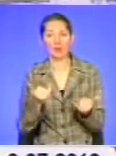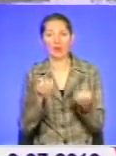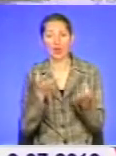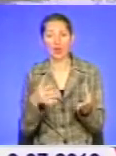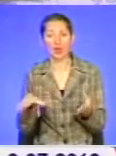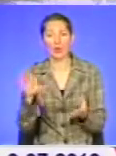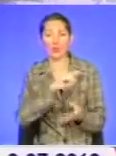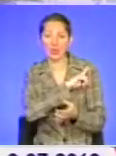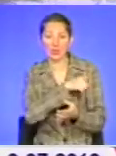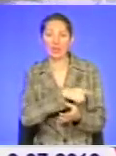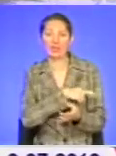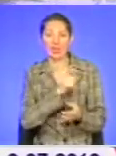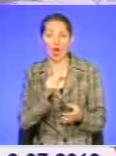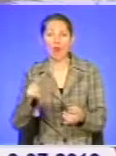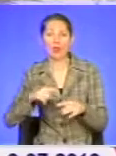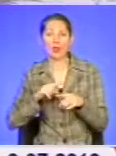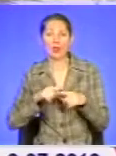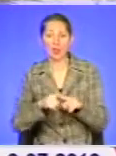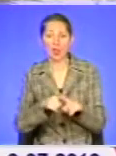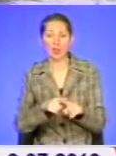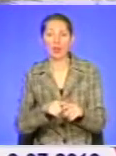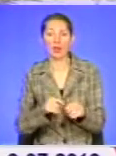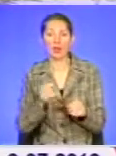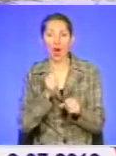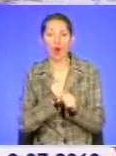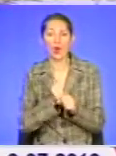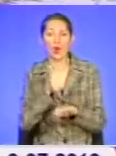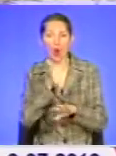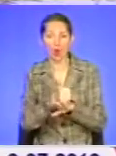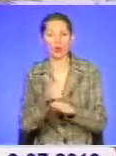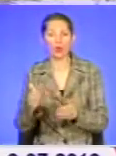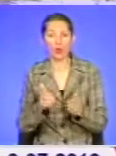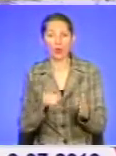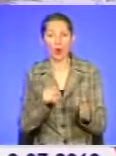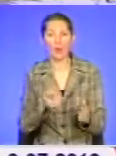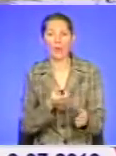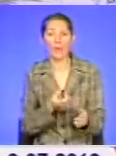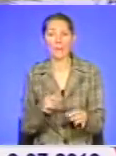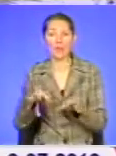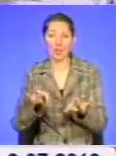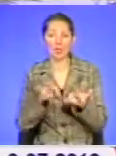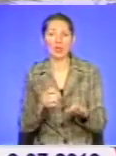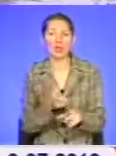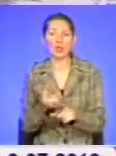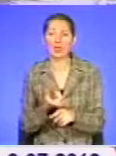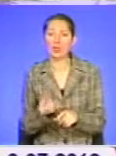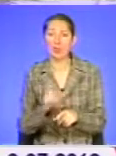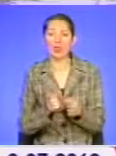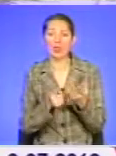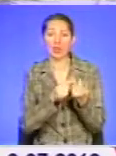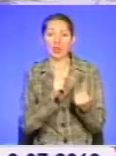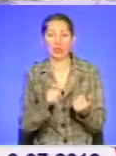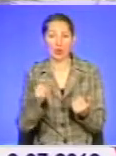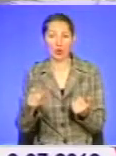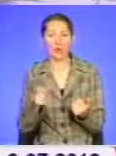всі сили кинуті, саме, як я вже казав, на магістральні приїзди, оскільки по тих приїздах приїжджає найбільша кількість тернополян. І ці вулиці, якщо не відремонтовані,